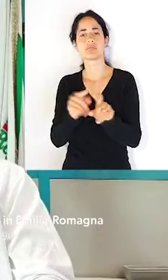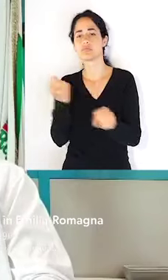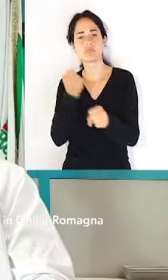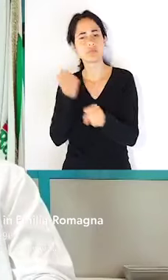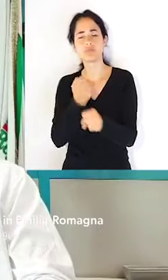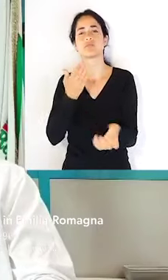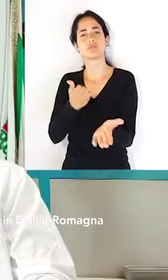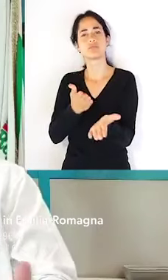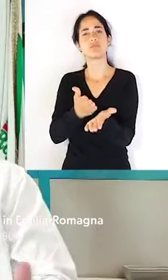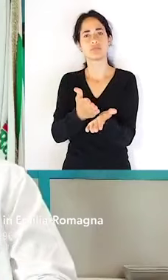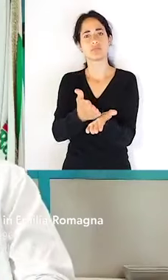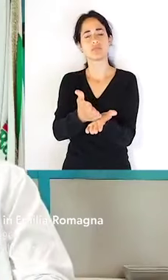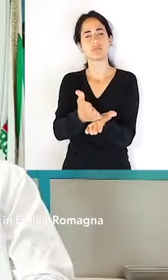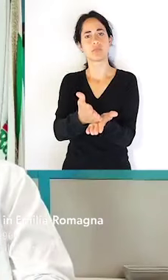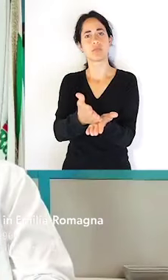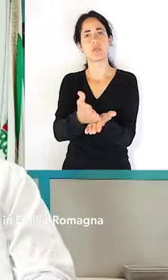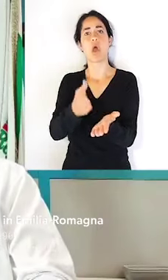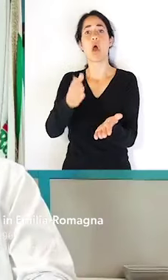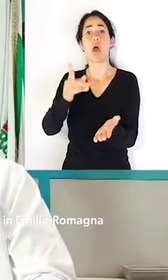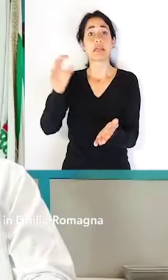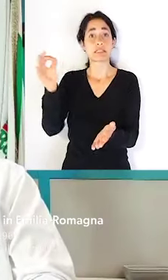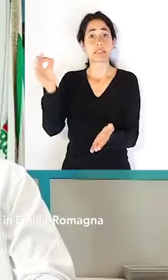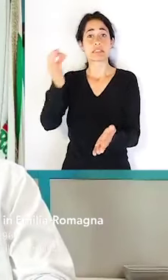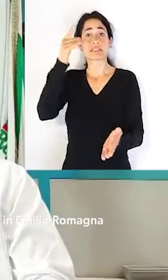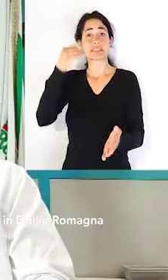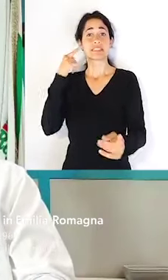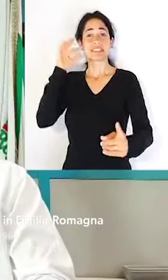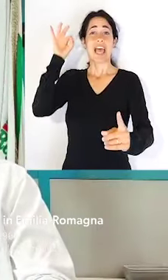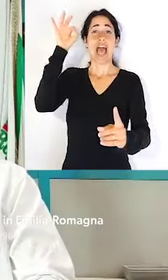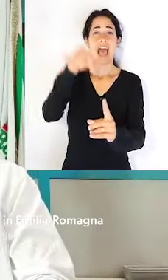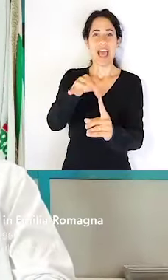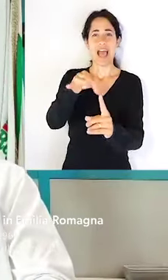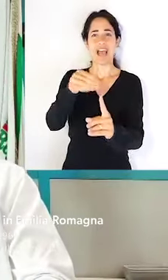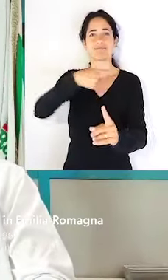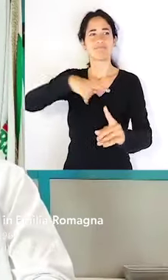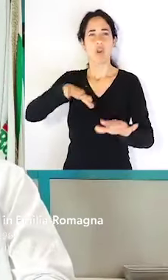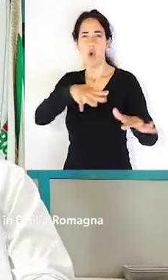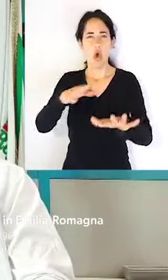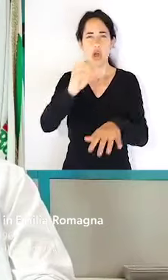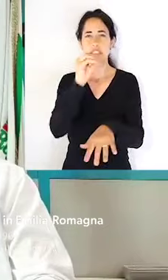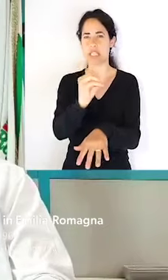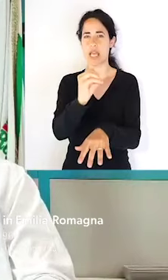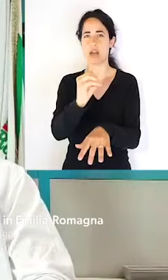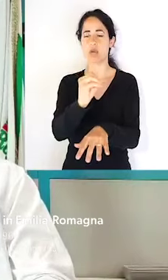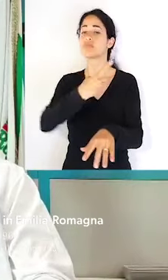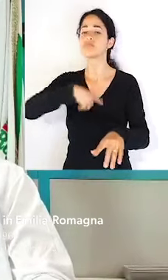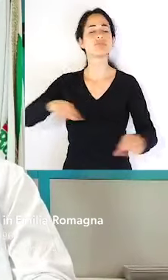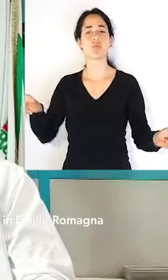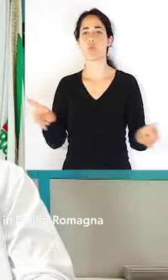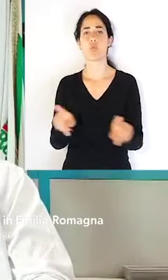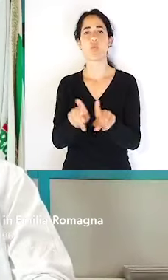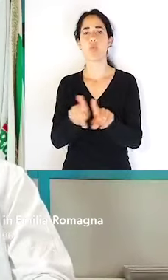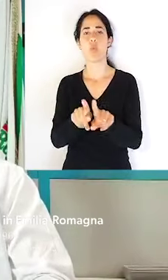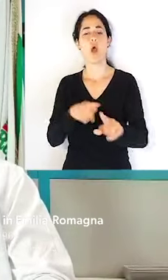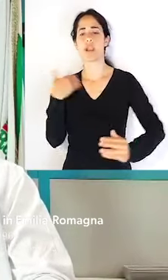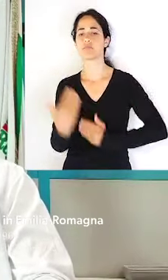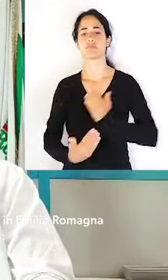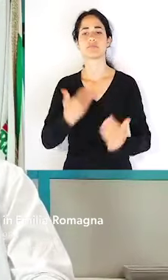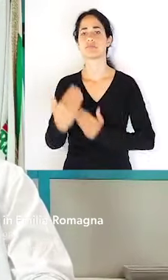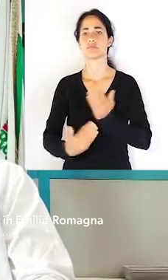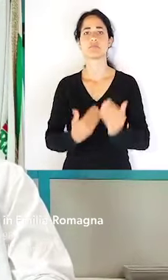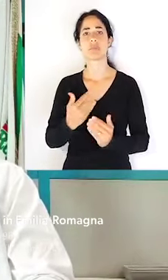anche qualora, come speriamo tutti, arrivassimo praticamente prossimi allo zero. Anzi, probabilmente lo